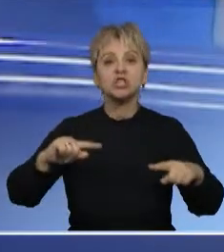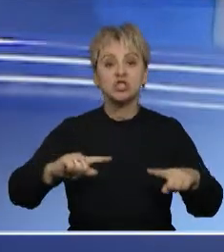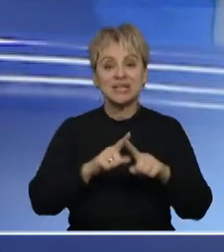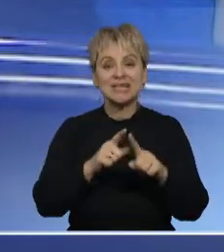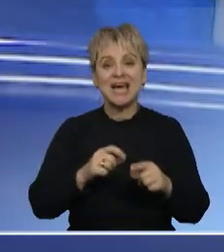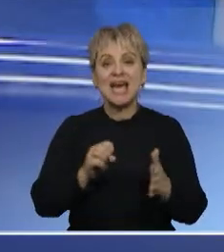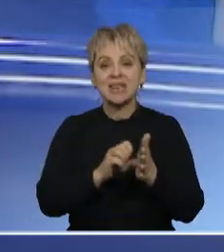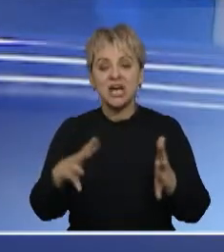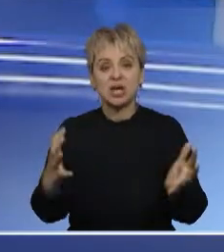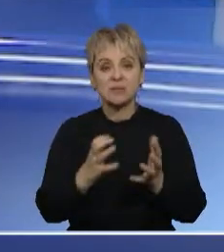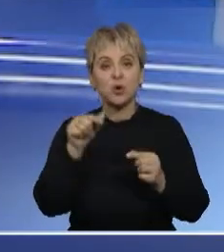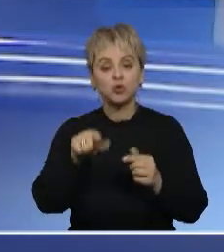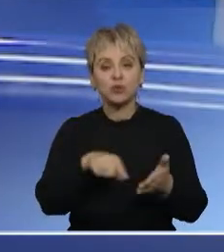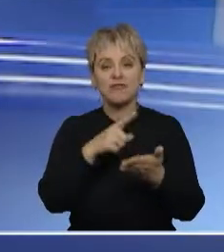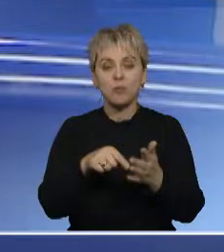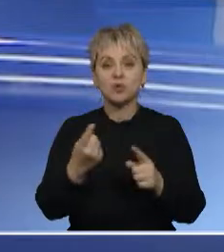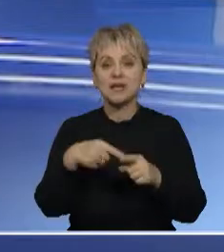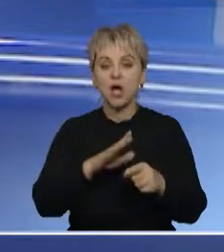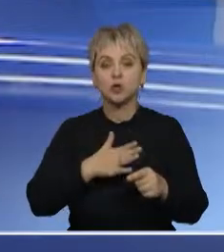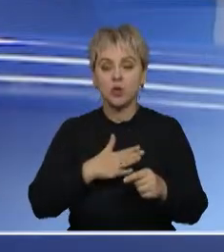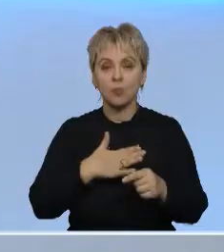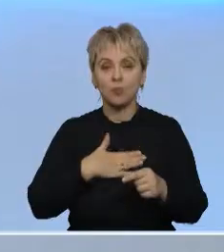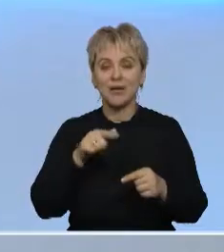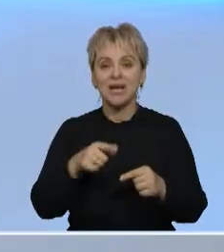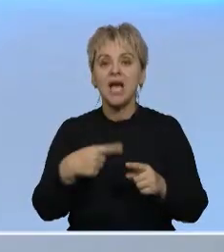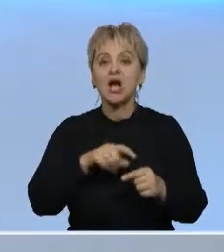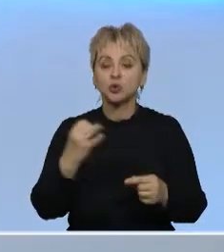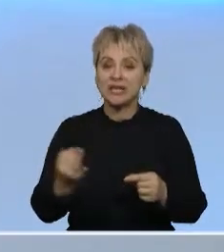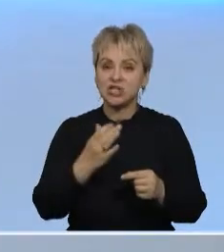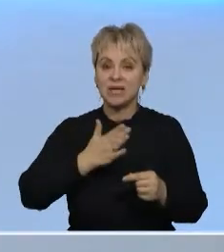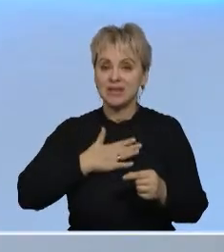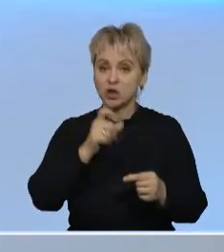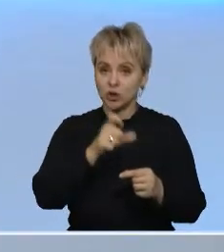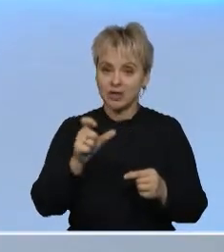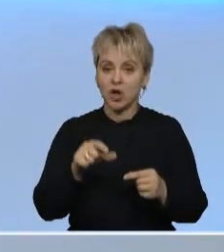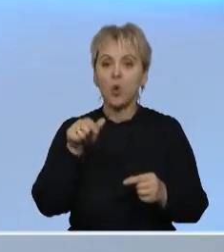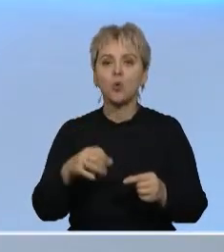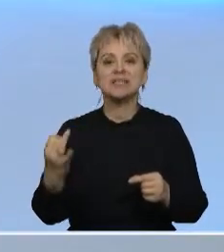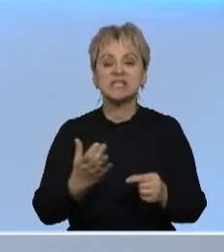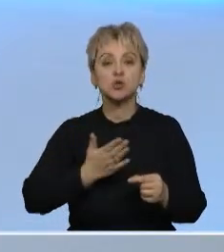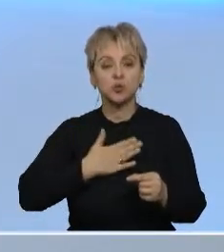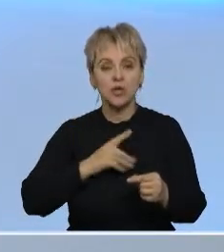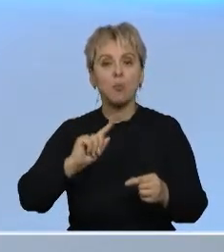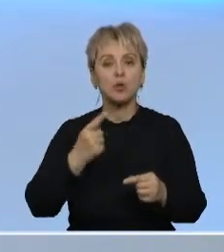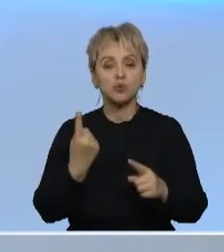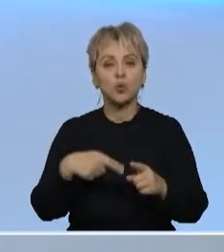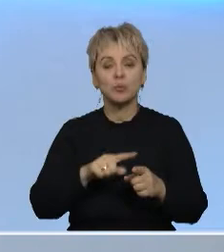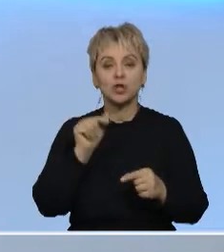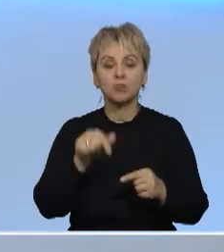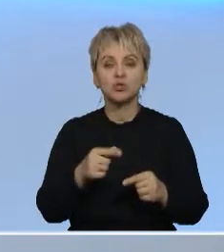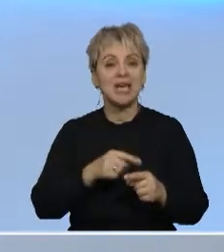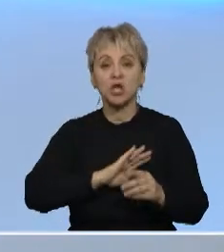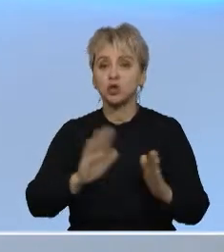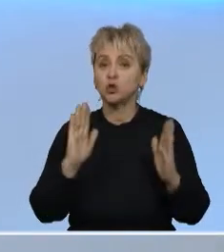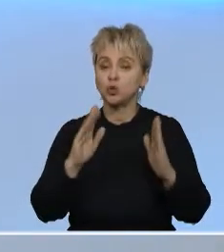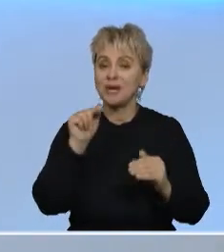Технологии энергосбережения – это тот вопрос, который интересует наших граждан, интересует нас. Почему? Потому что это не